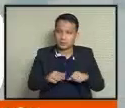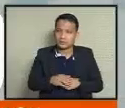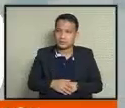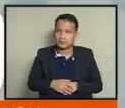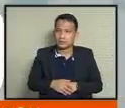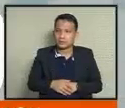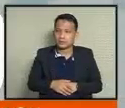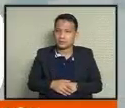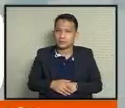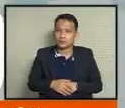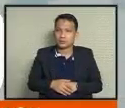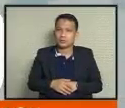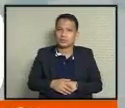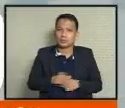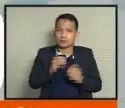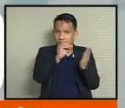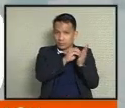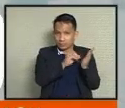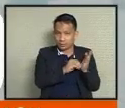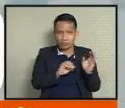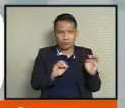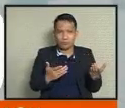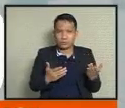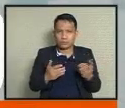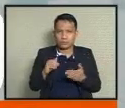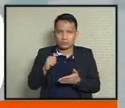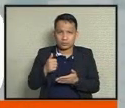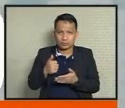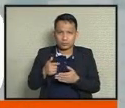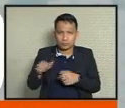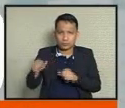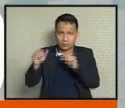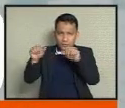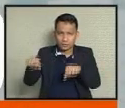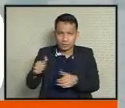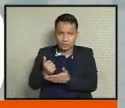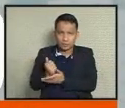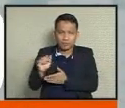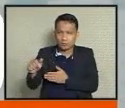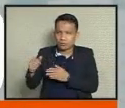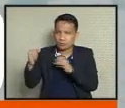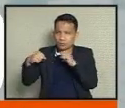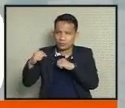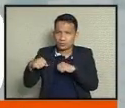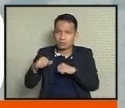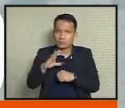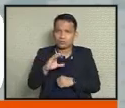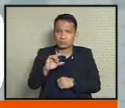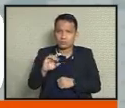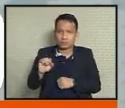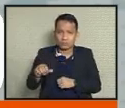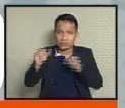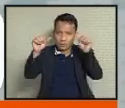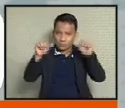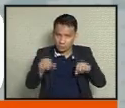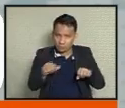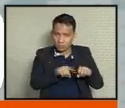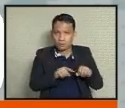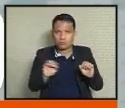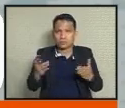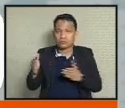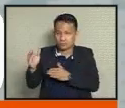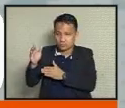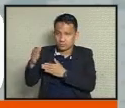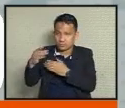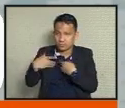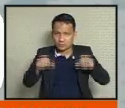clothing line? Pinatakedown ko po kasi po wala po silang approval ko bago nila i-post. Maayos po yung usapan. As yung clothing line? Opo. Pinost yan? Nang walang